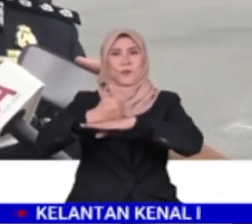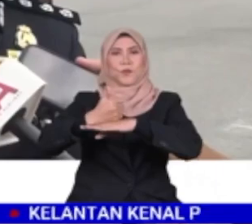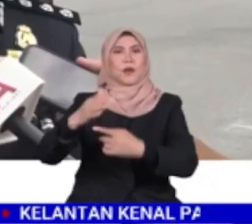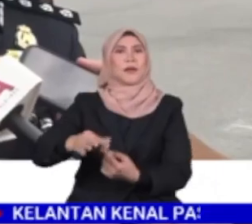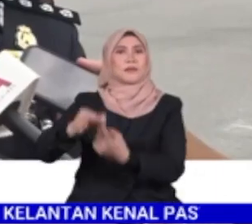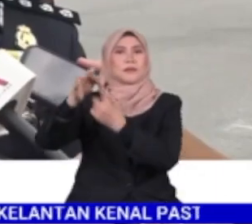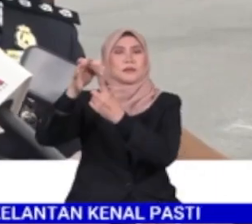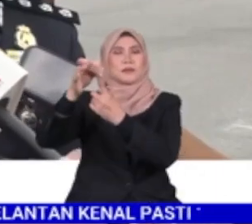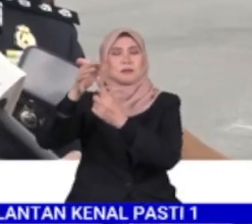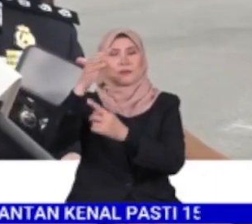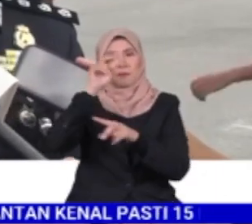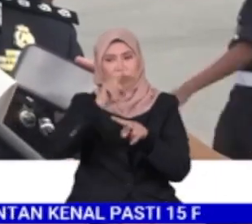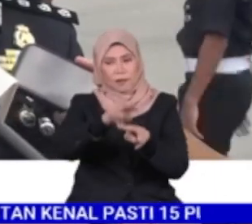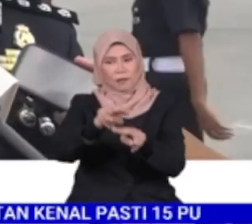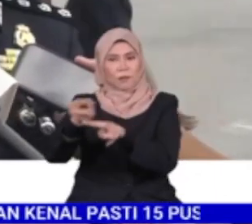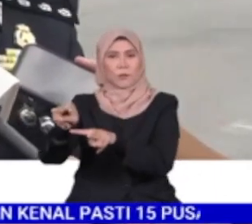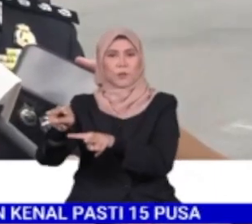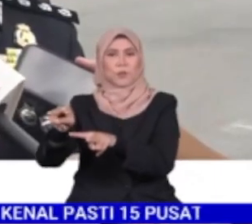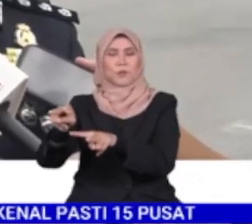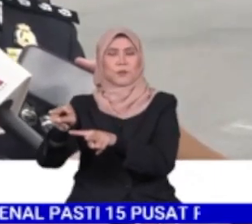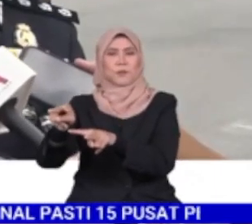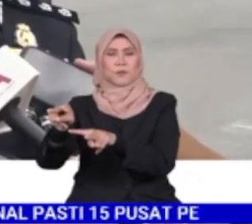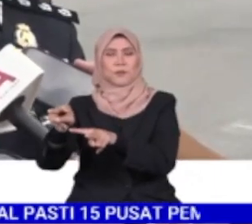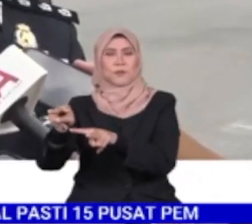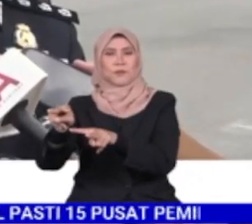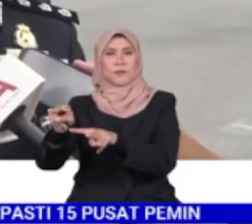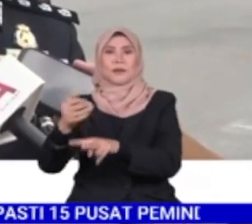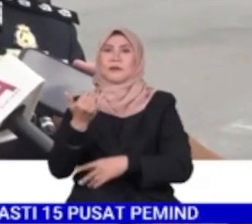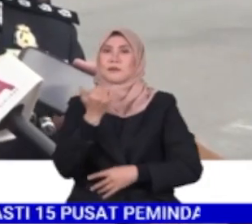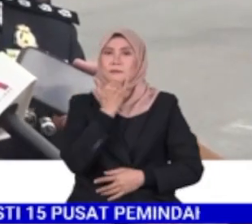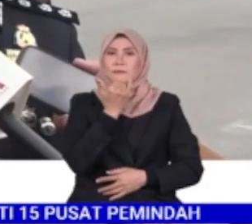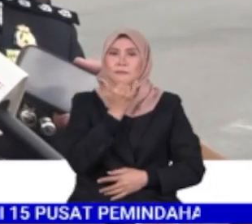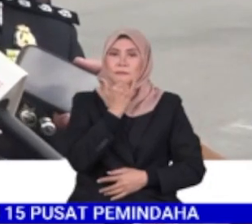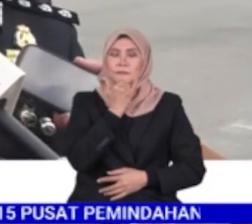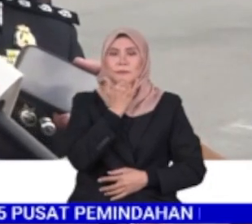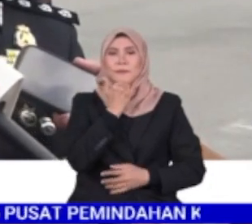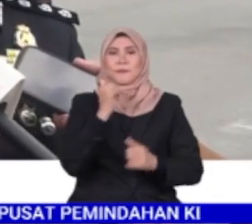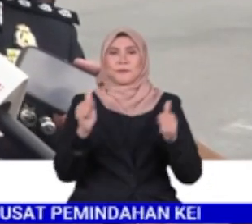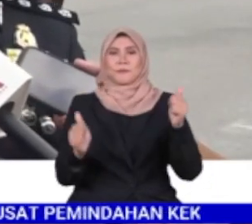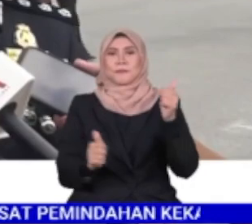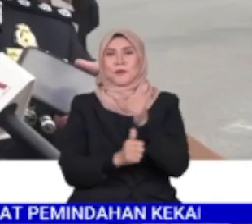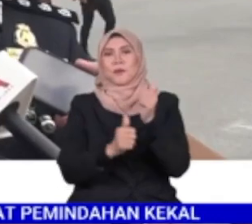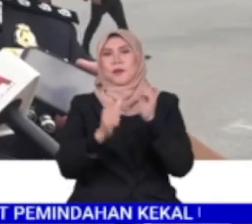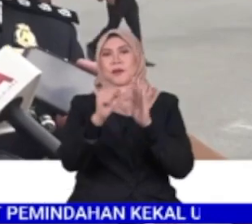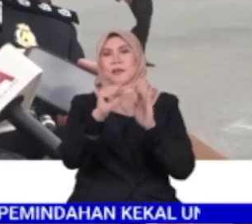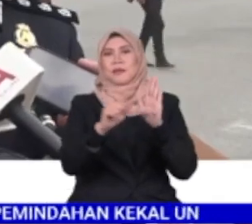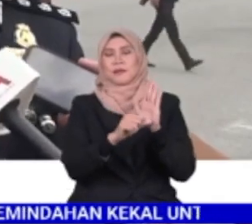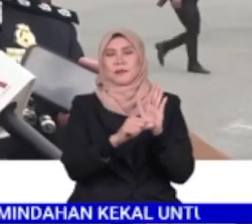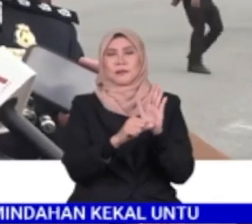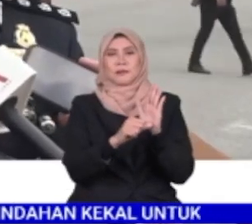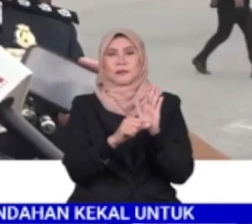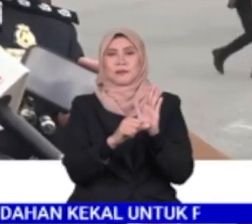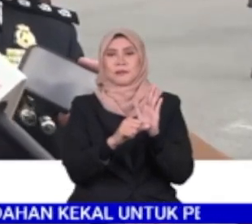untuk memantau khususnya kesalahan-kesalahan di bawah harta